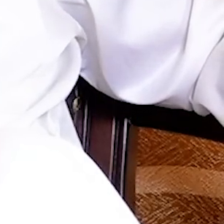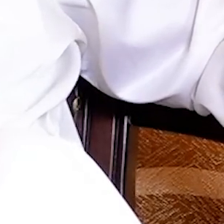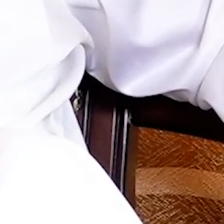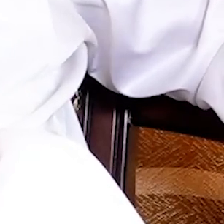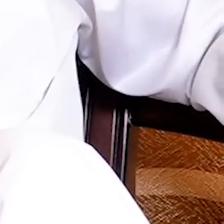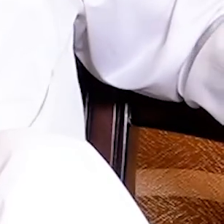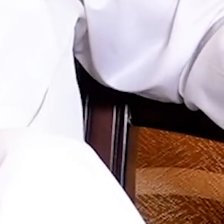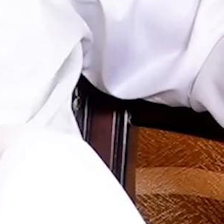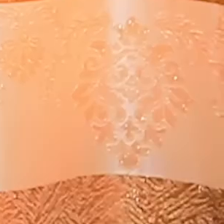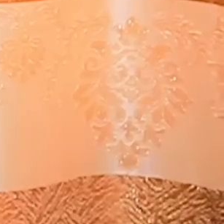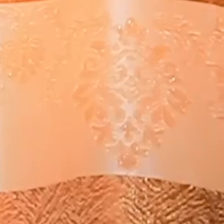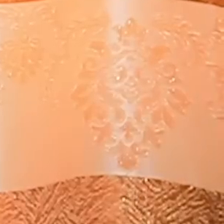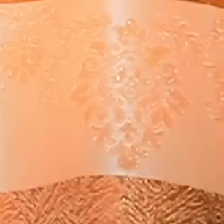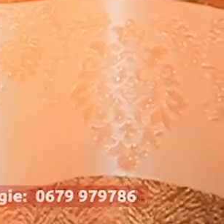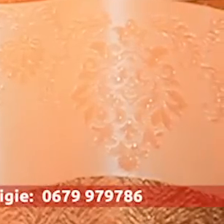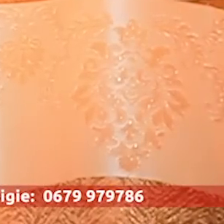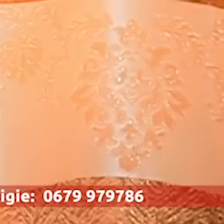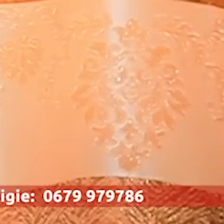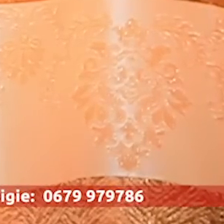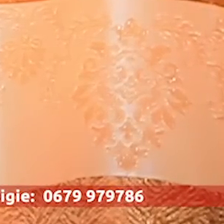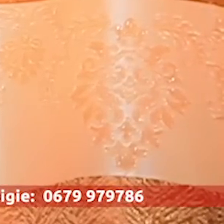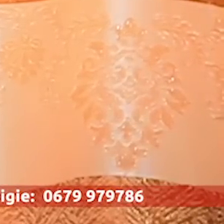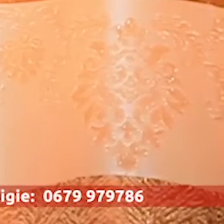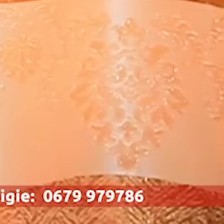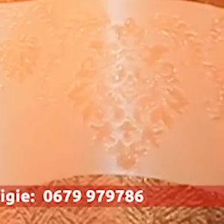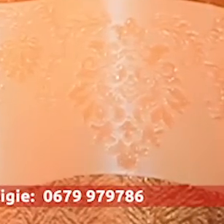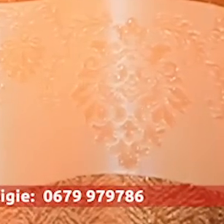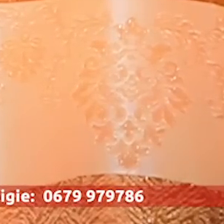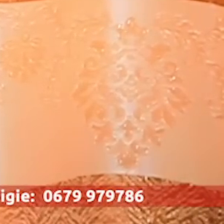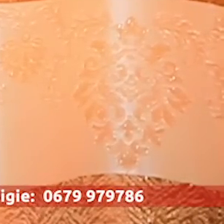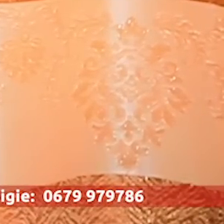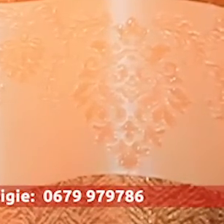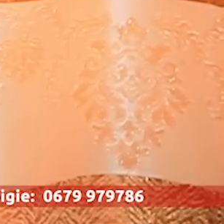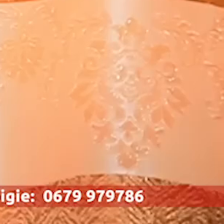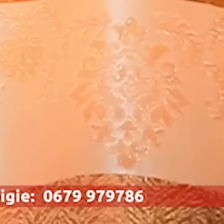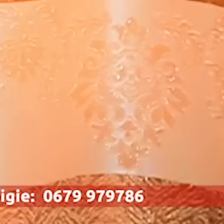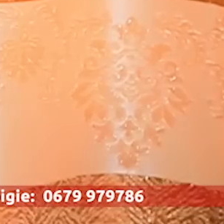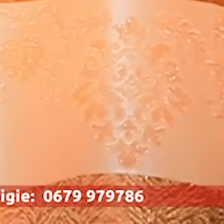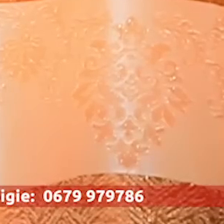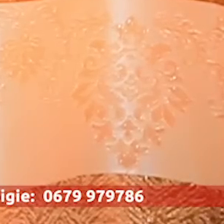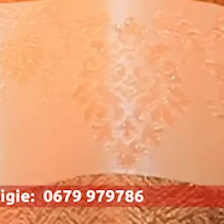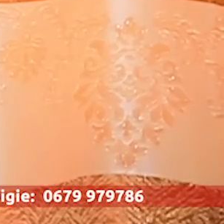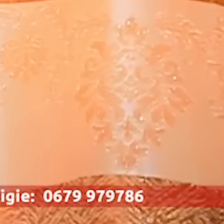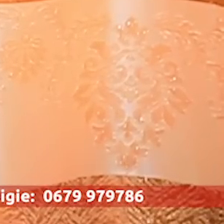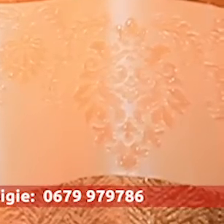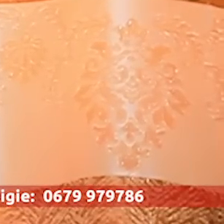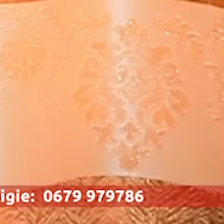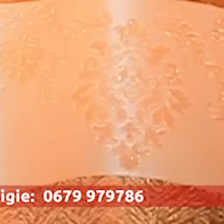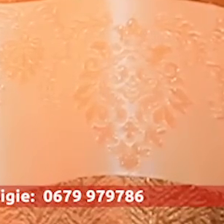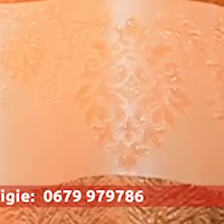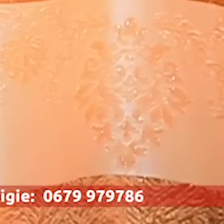kosa la msingi kama hili. Nini hisia zenu, haki kutendeka wapi na nini kilitokea mlichukua